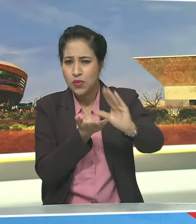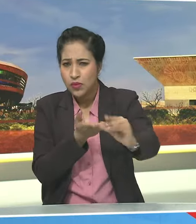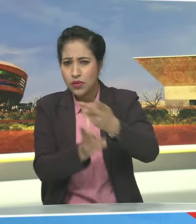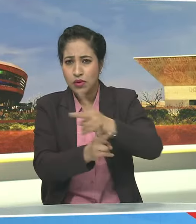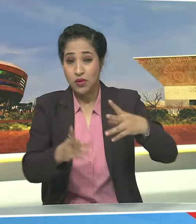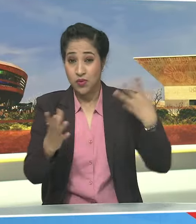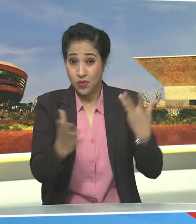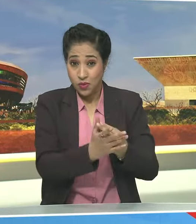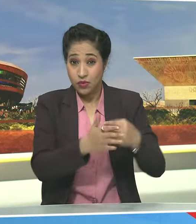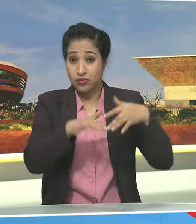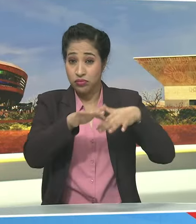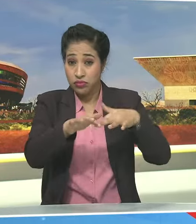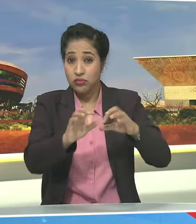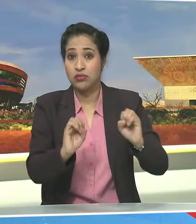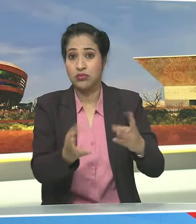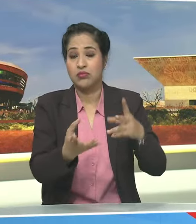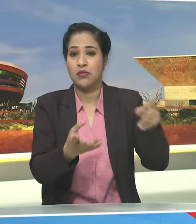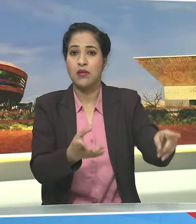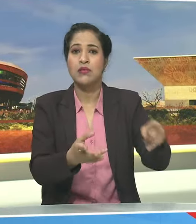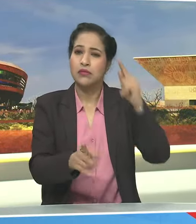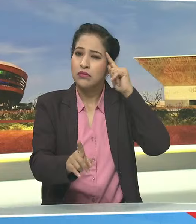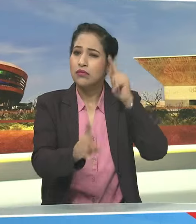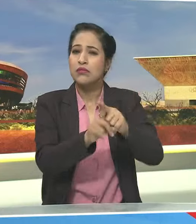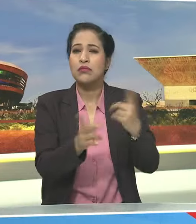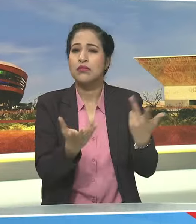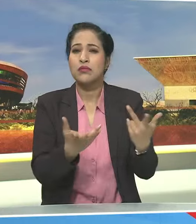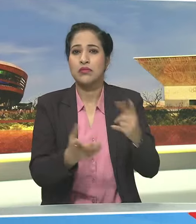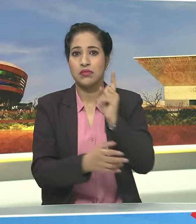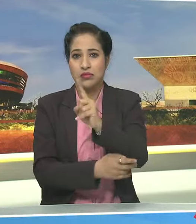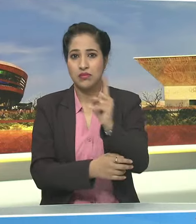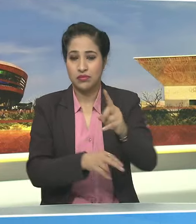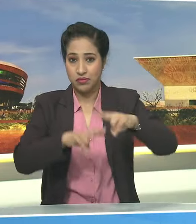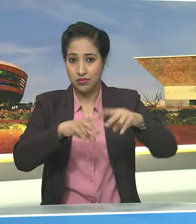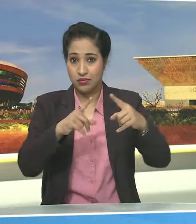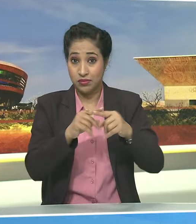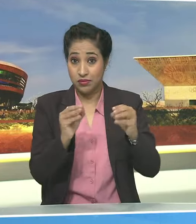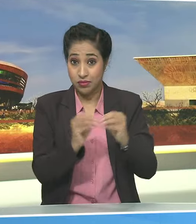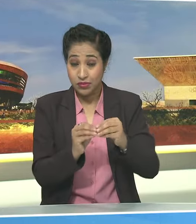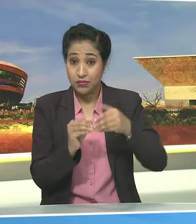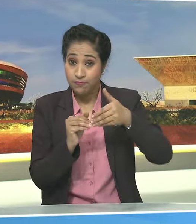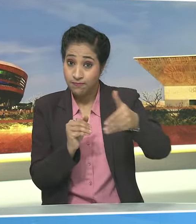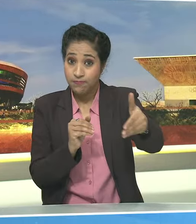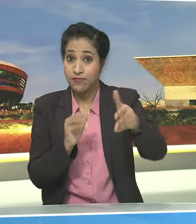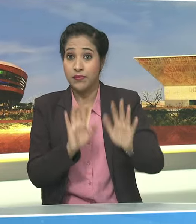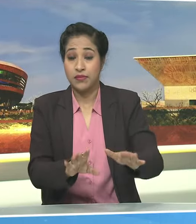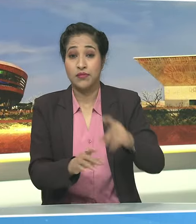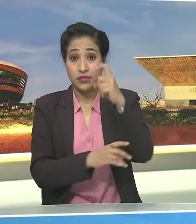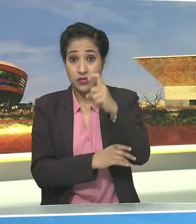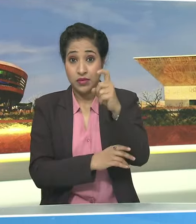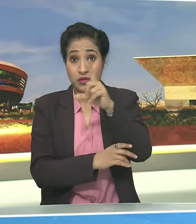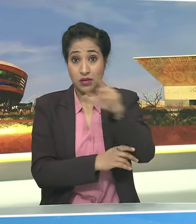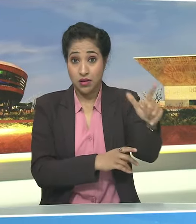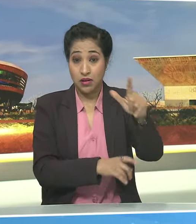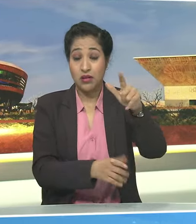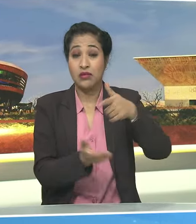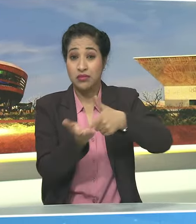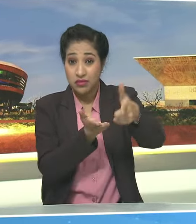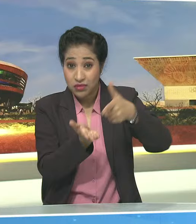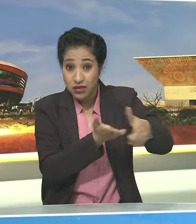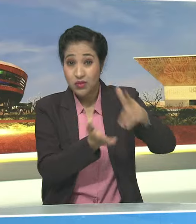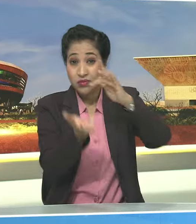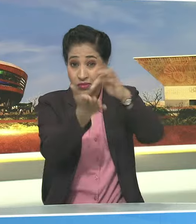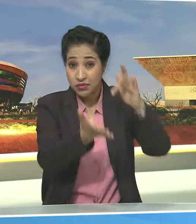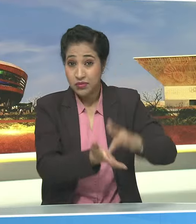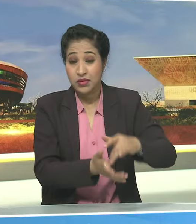चलो अभियान की शुरुआत करेगी यह अभियान 11 फरवरी तक चलेगा इस दौरान 7 लाख गांवों और